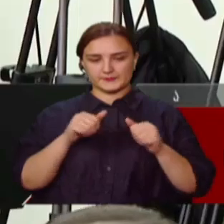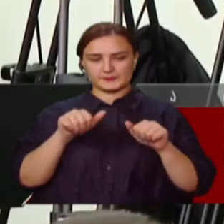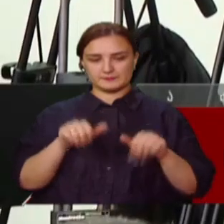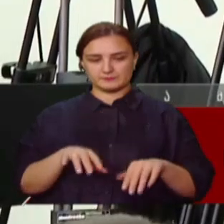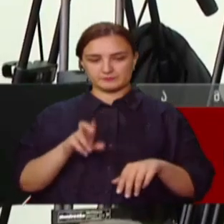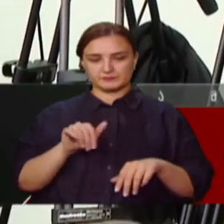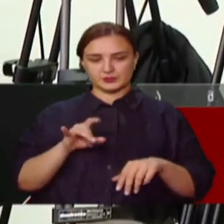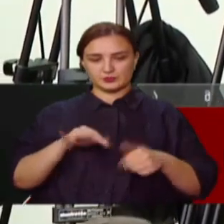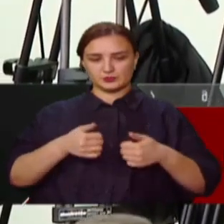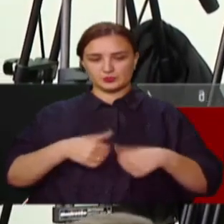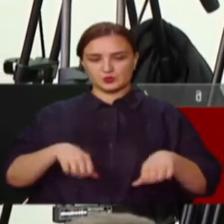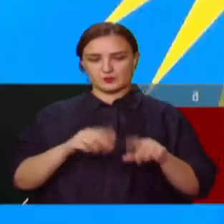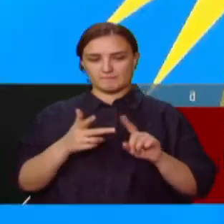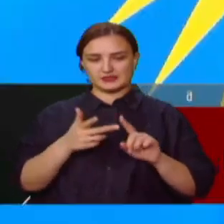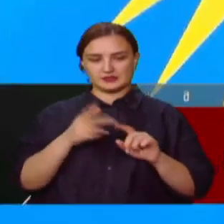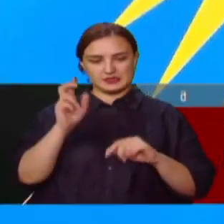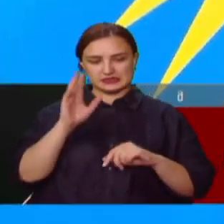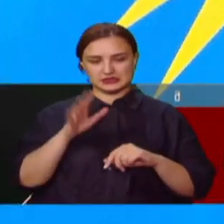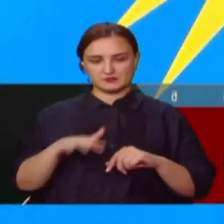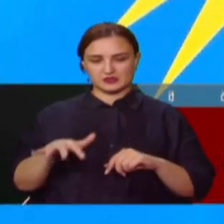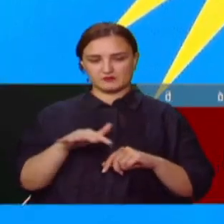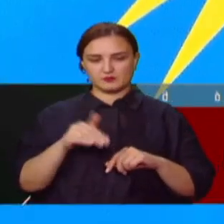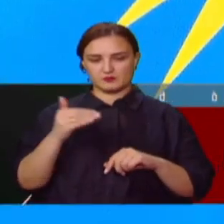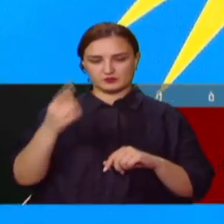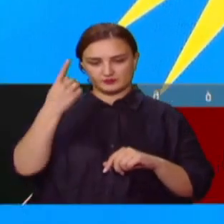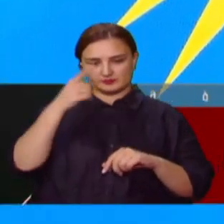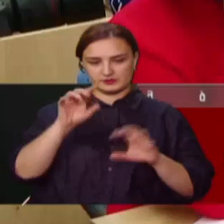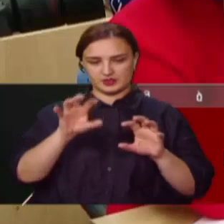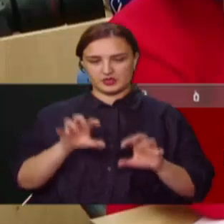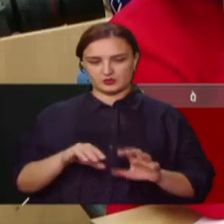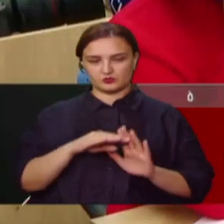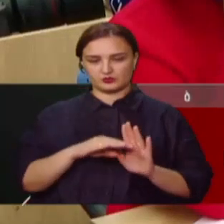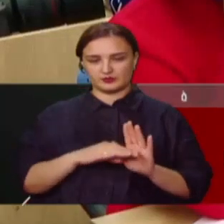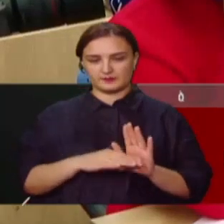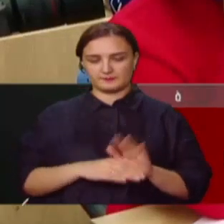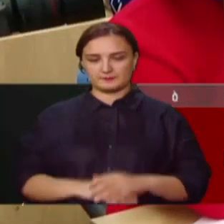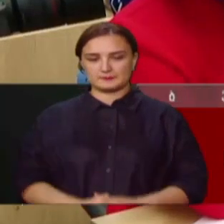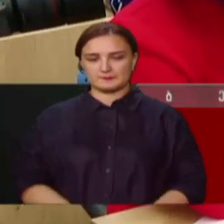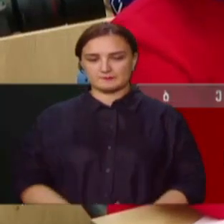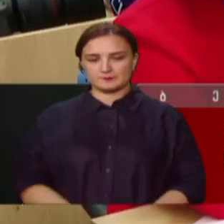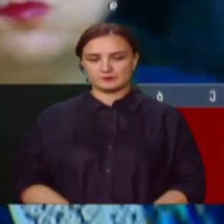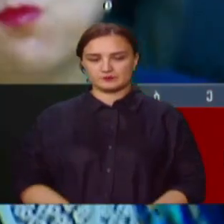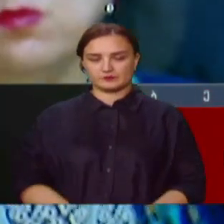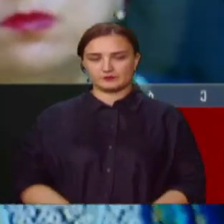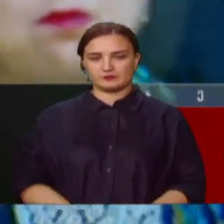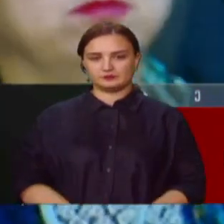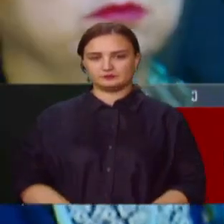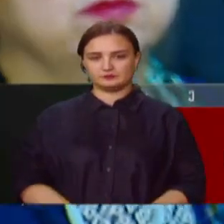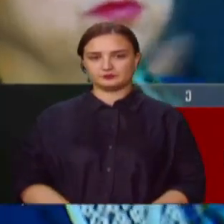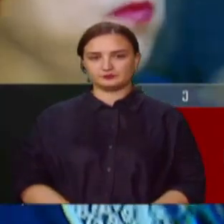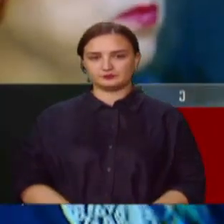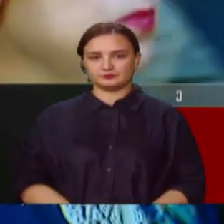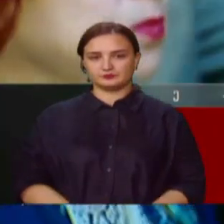გადაწყვეტილება ბიურომ, სწორედ მესამე სექტორის ინიციირებით დაკანონდა. ის ნორმები, რომლის საფუძველზეც ციკლი ცნობილი